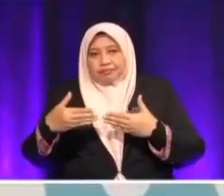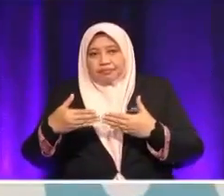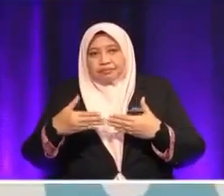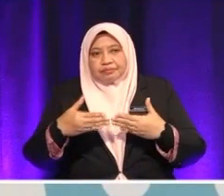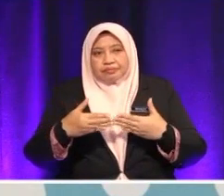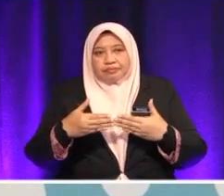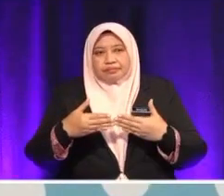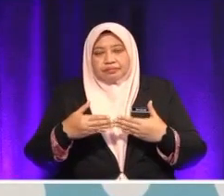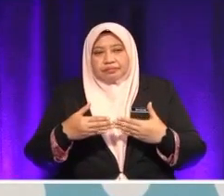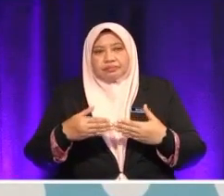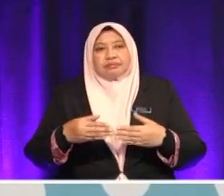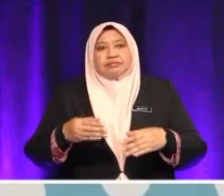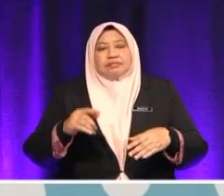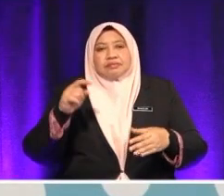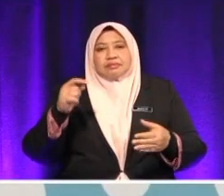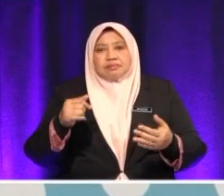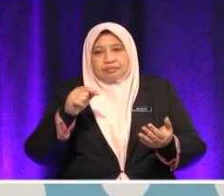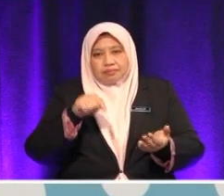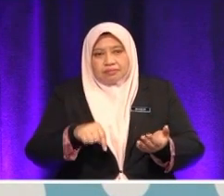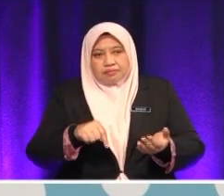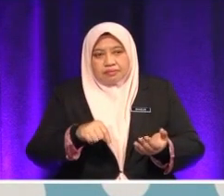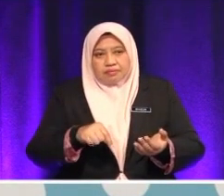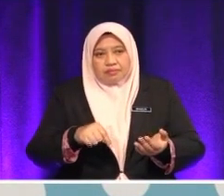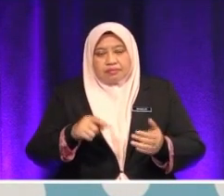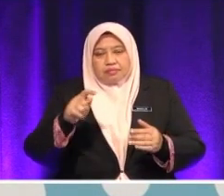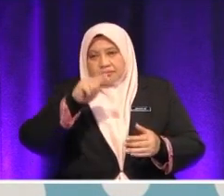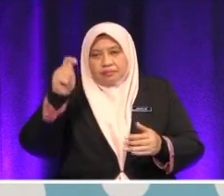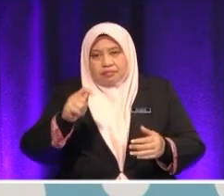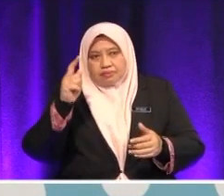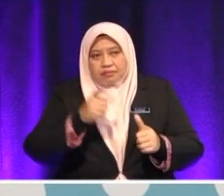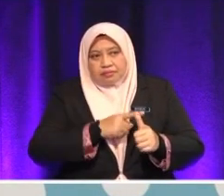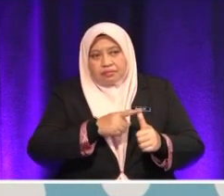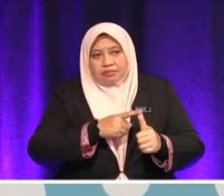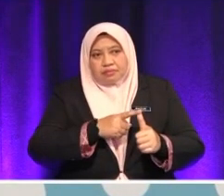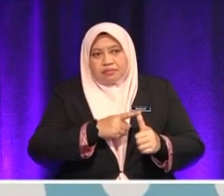sini agak-agak Hanif ini kan saya nak tanya satu lagi